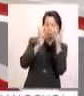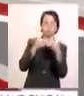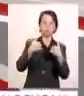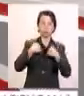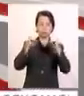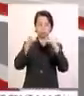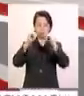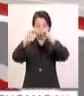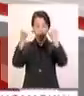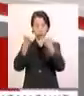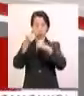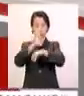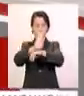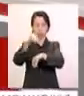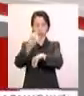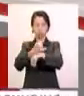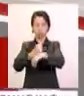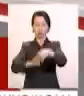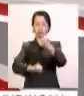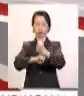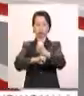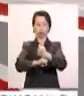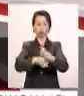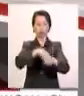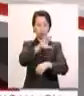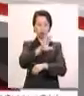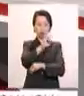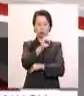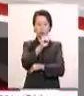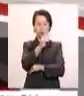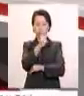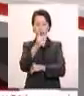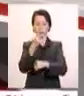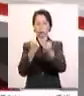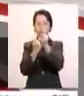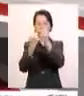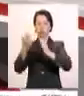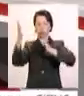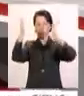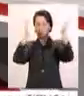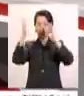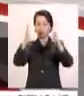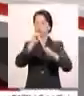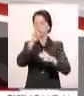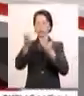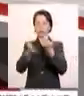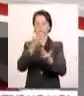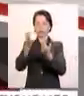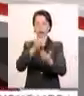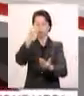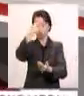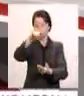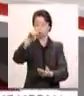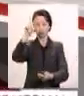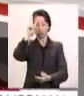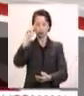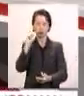di Stadium Nasional Bukit Jalil disokong lebih 80,000 penyokong Malaysia, sememangnya tidak mudah buat